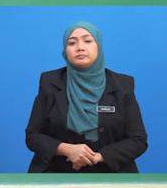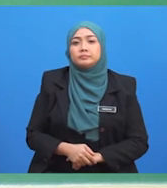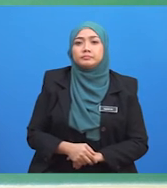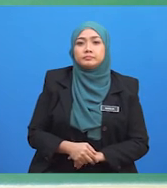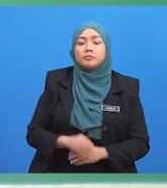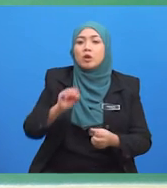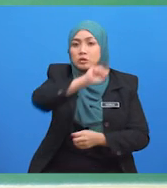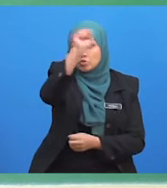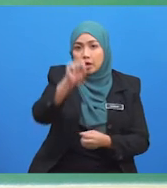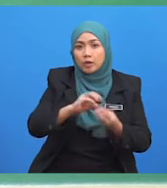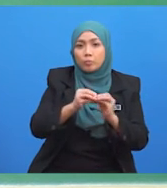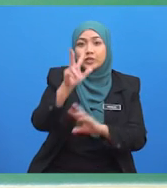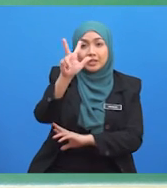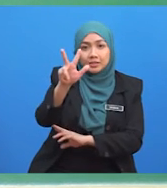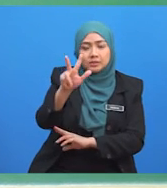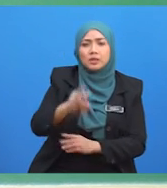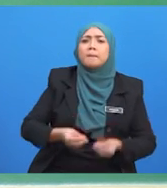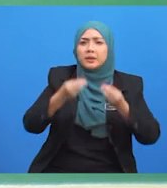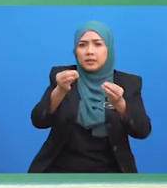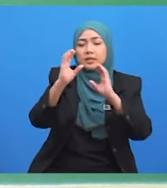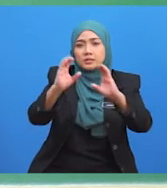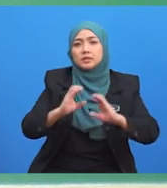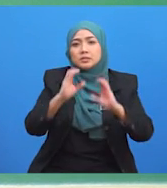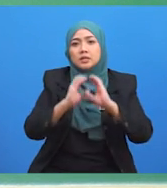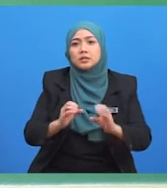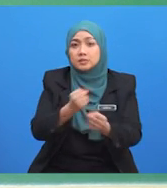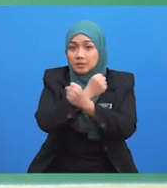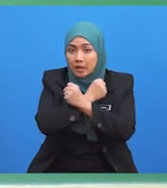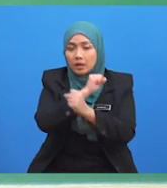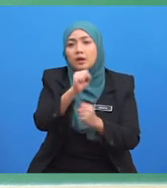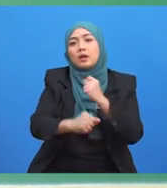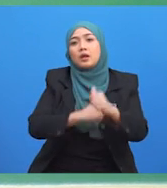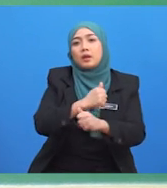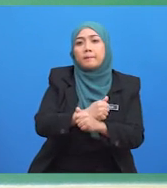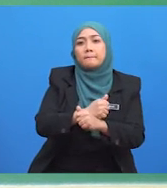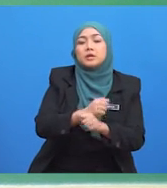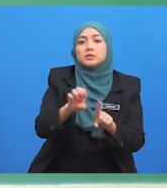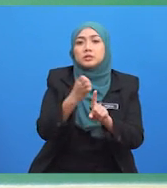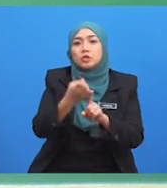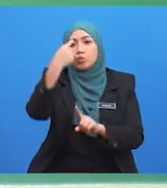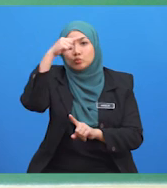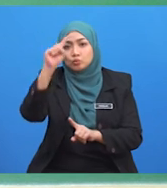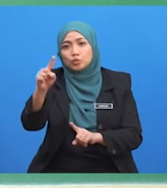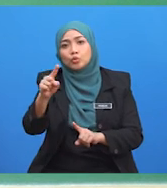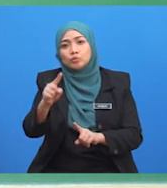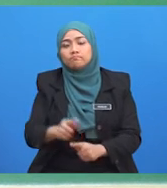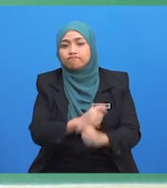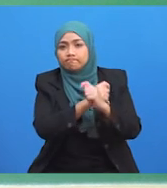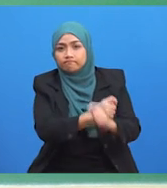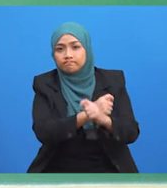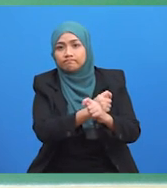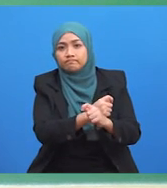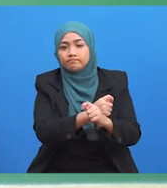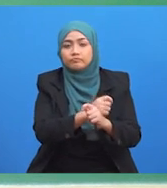ketiga, berikan cara-cara menyayangi alam sekitar untuk menangani